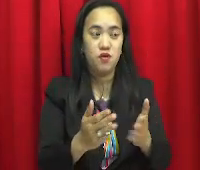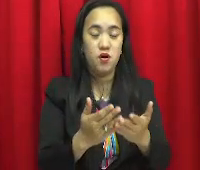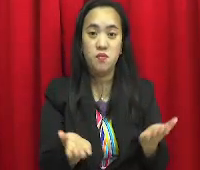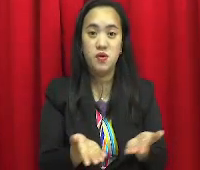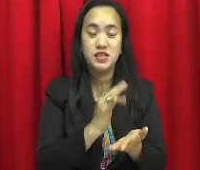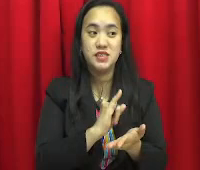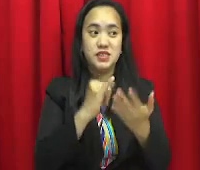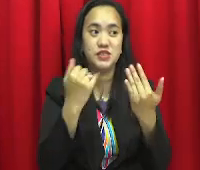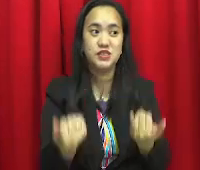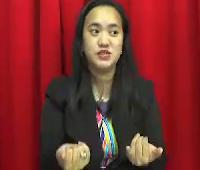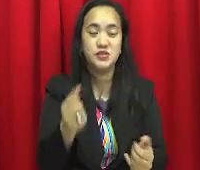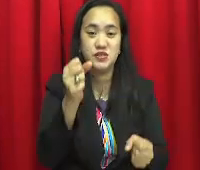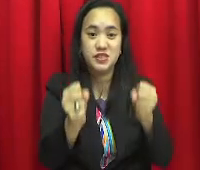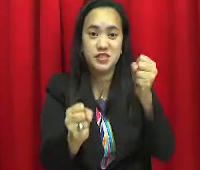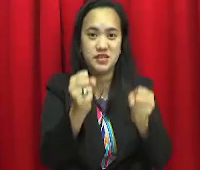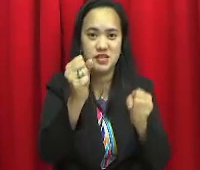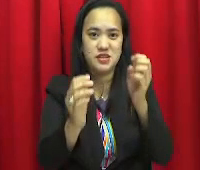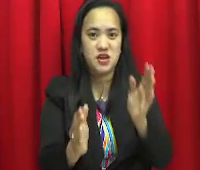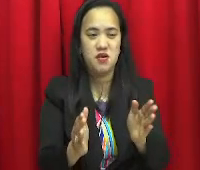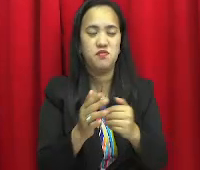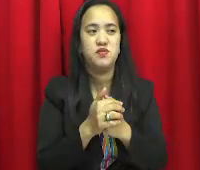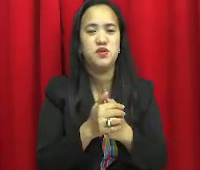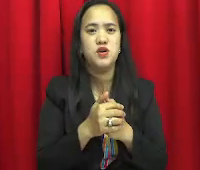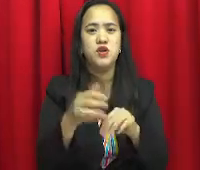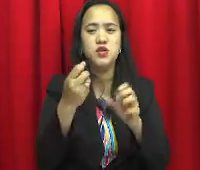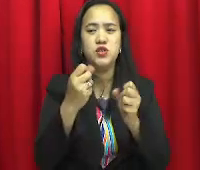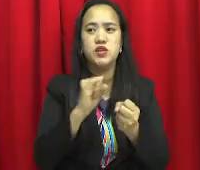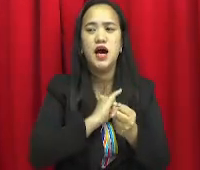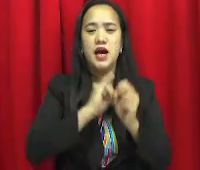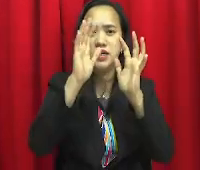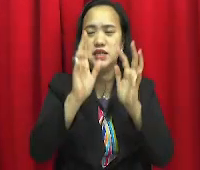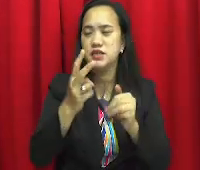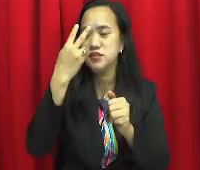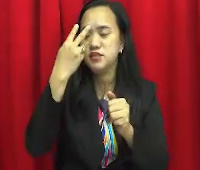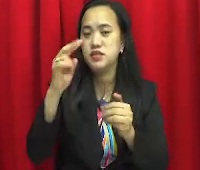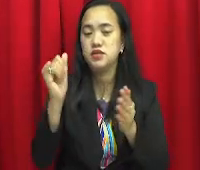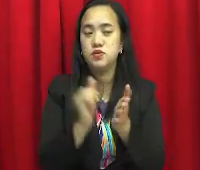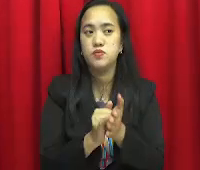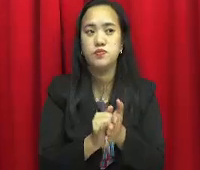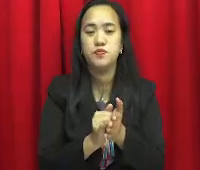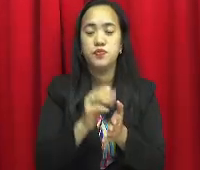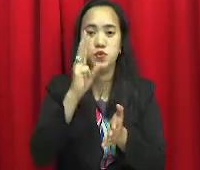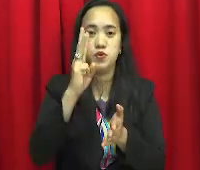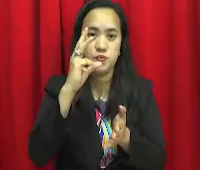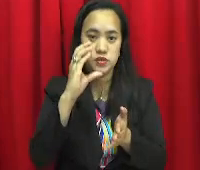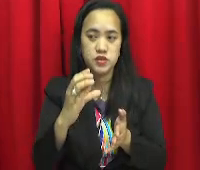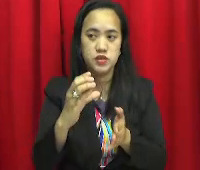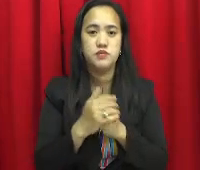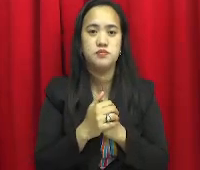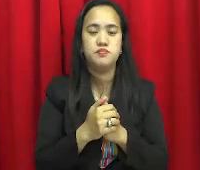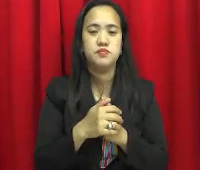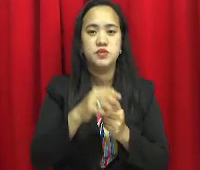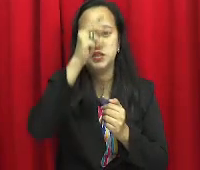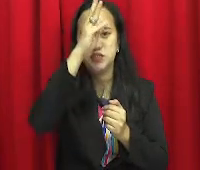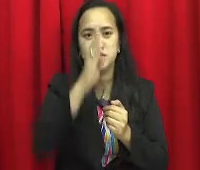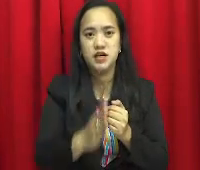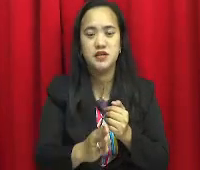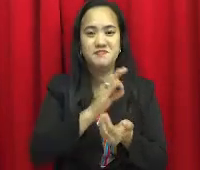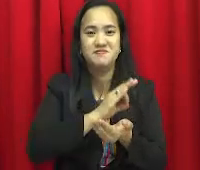driver dito? See? So nakakaisip ako ng mga gano'n. Which is, God forgive